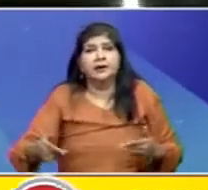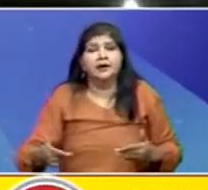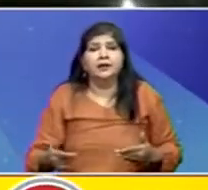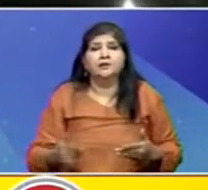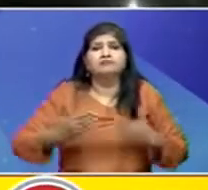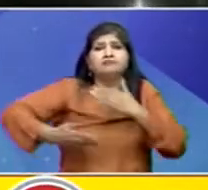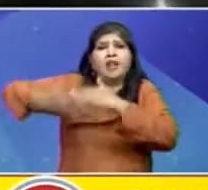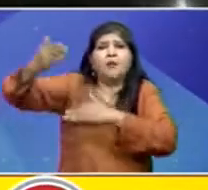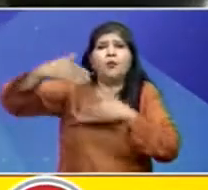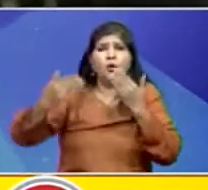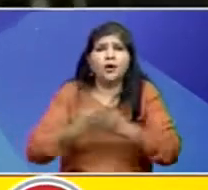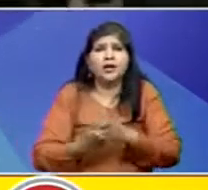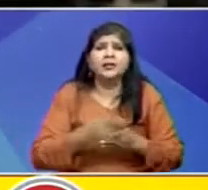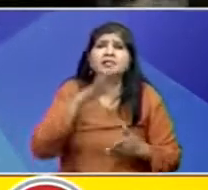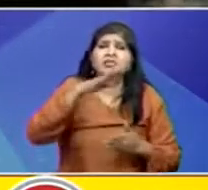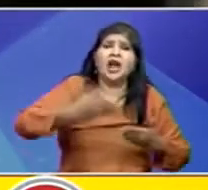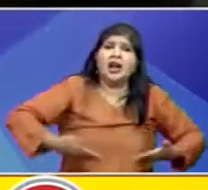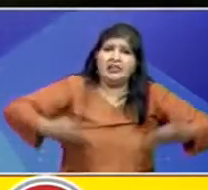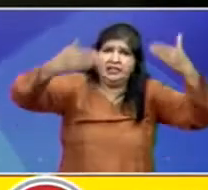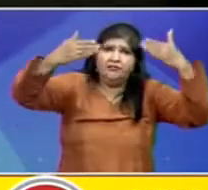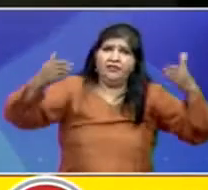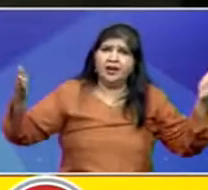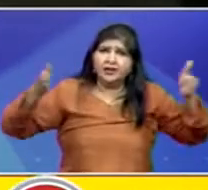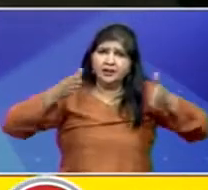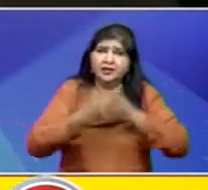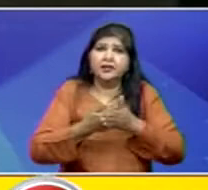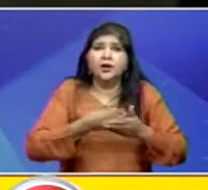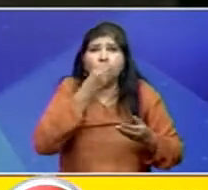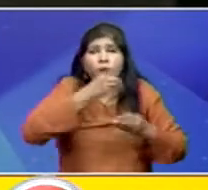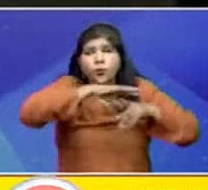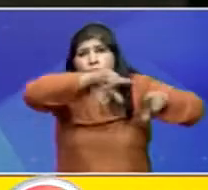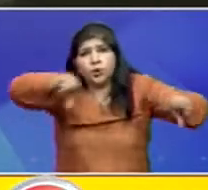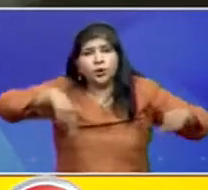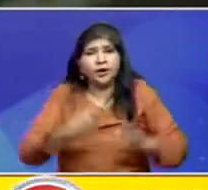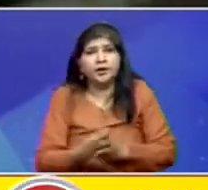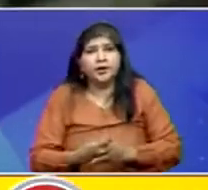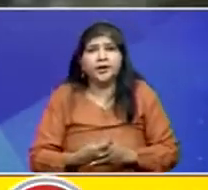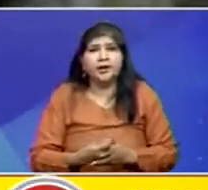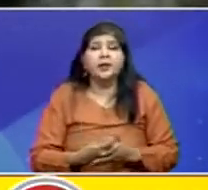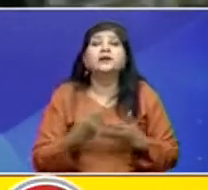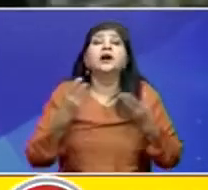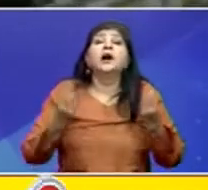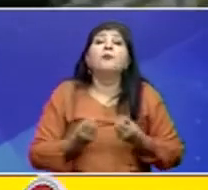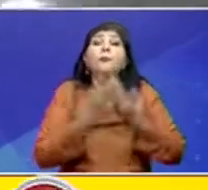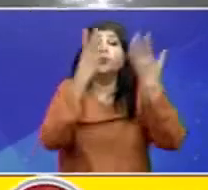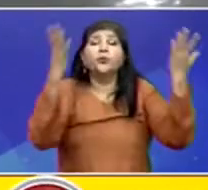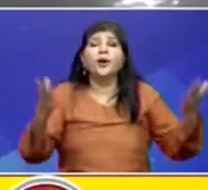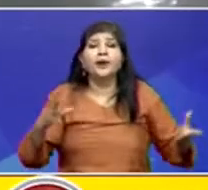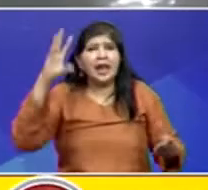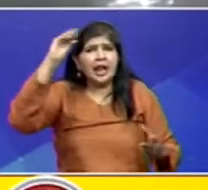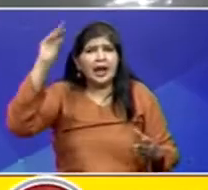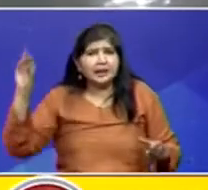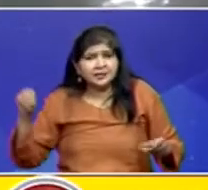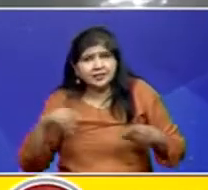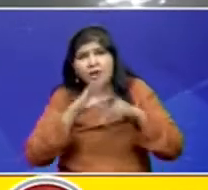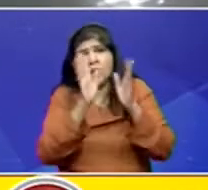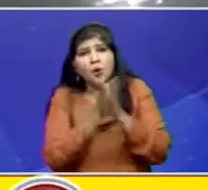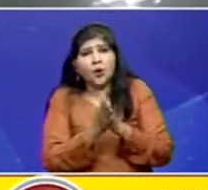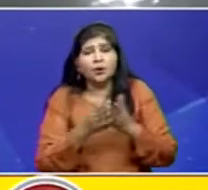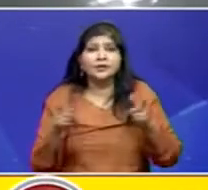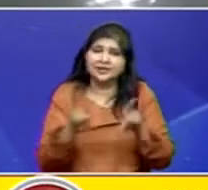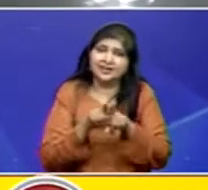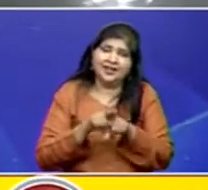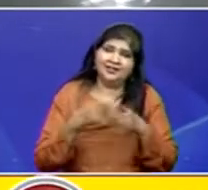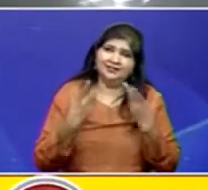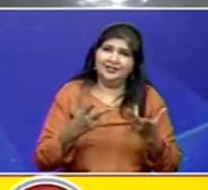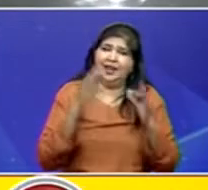वार, चार दिवारी, फुड कॉर्ट, फवारे और लाइटिंग भी नजाने क्या